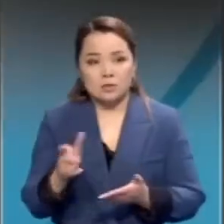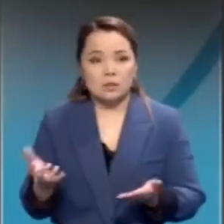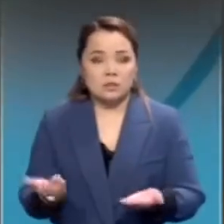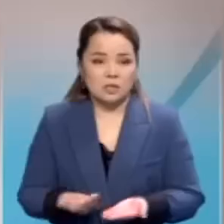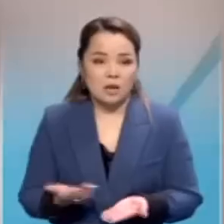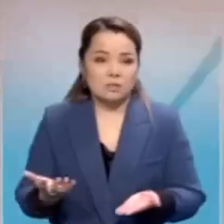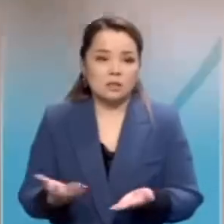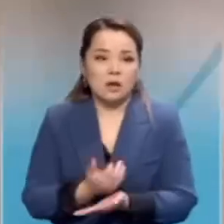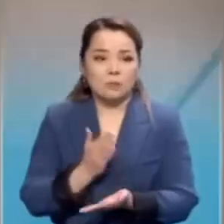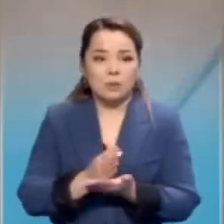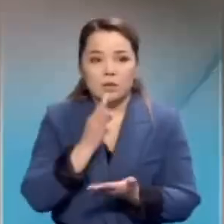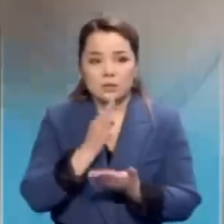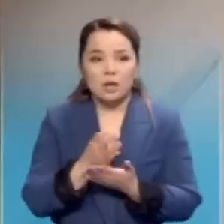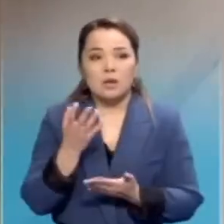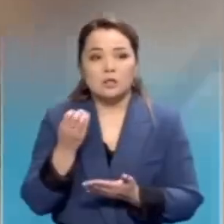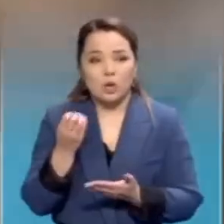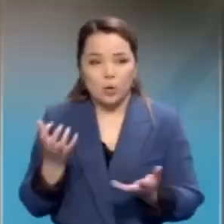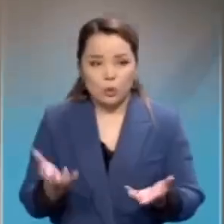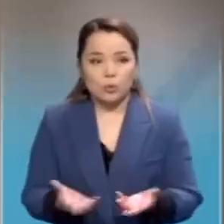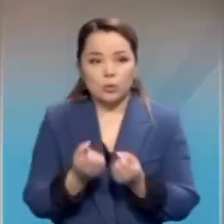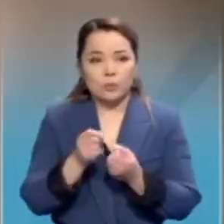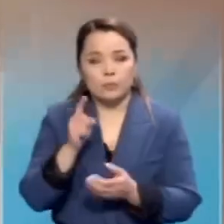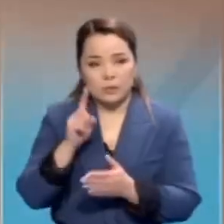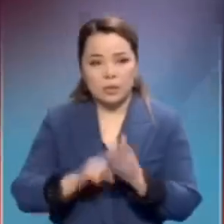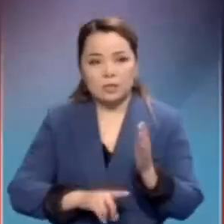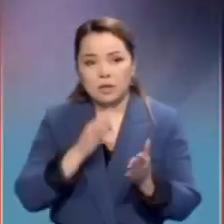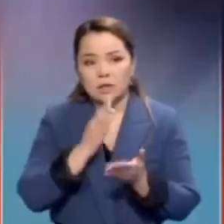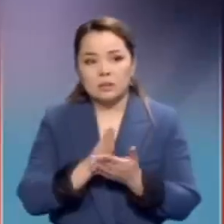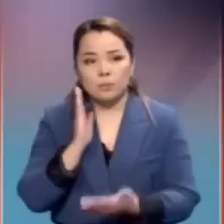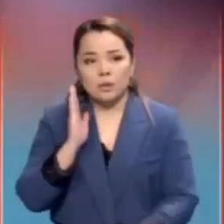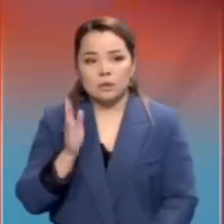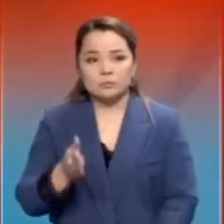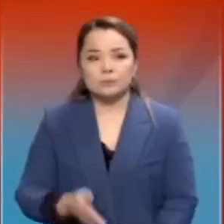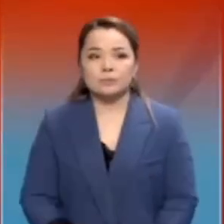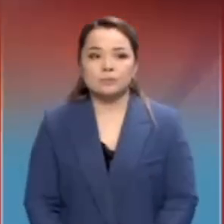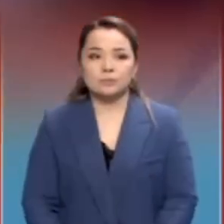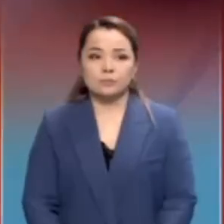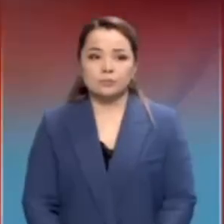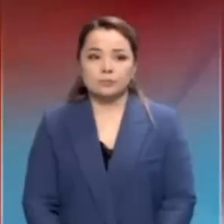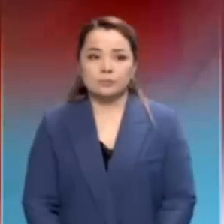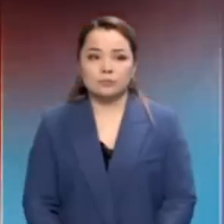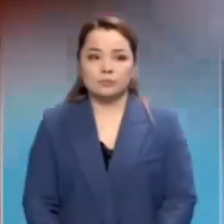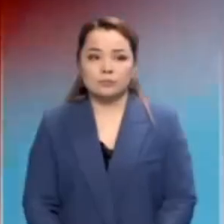тірі табылып жатыр. Тағы да құтқарылады деп сенеміз. Азамат Бейбітұлы, Қазақстан ұлттық арнасы.